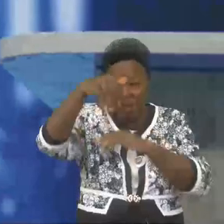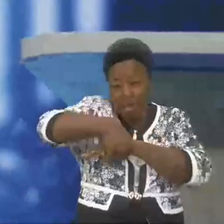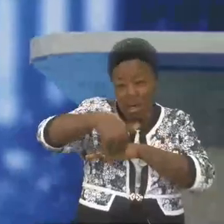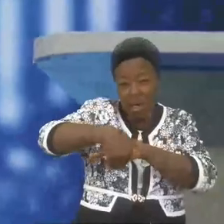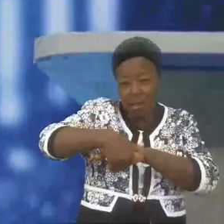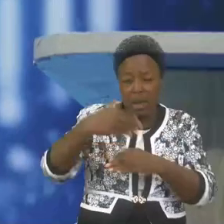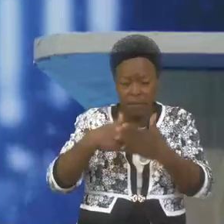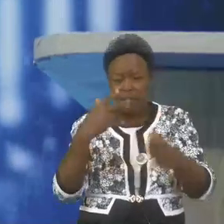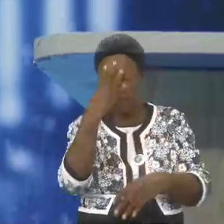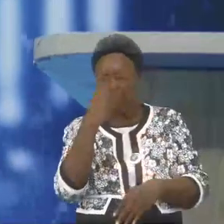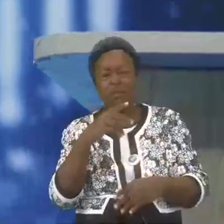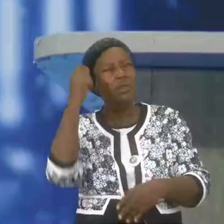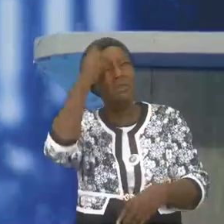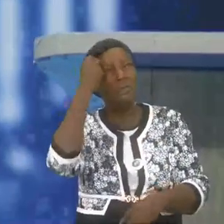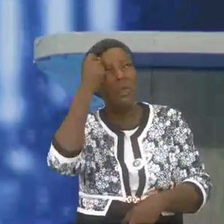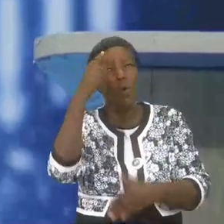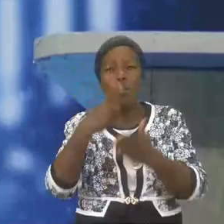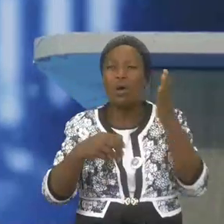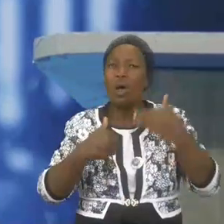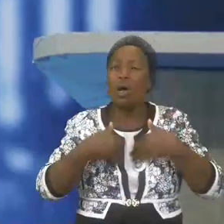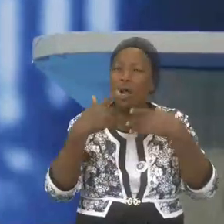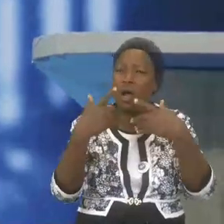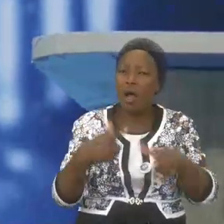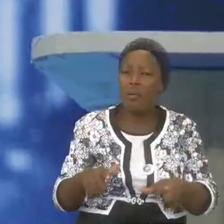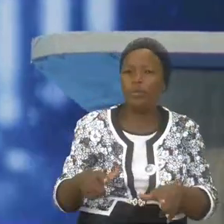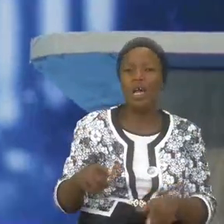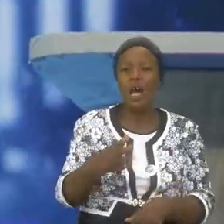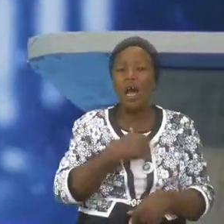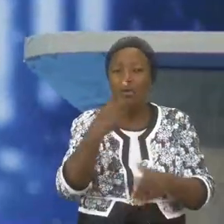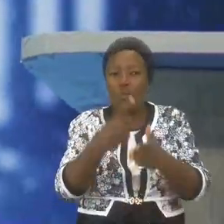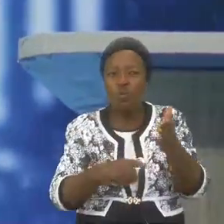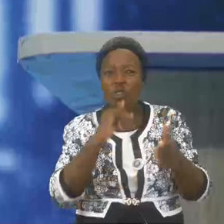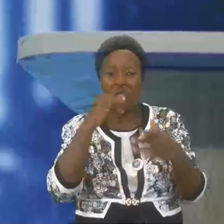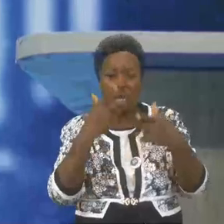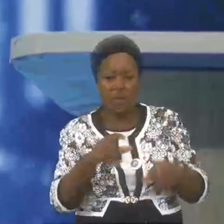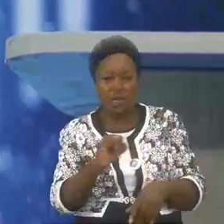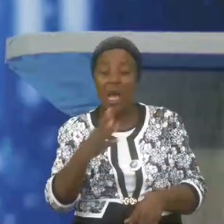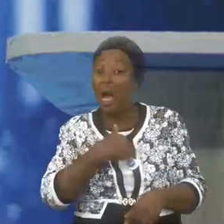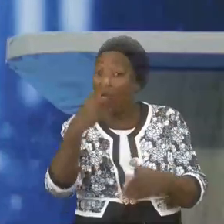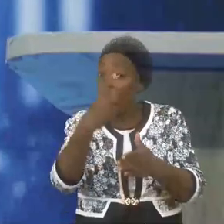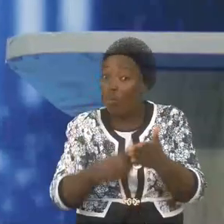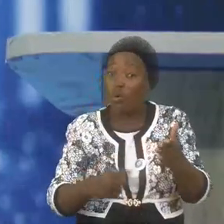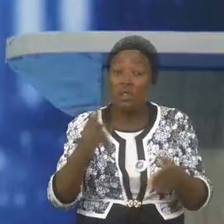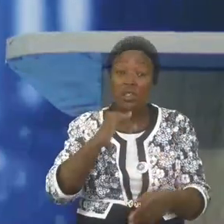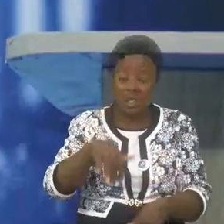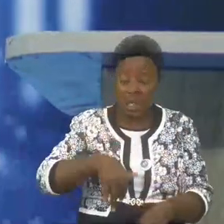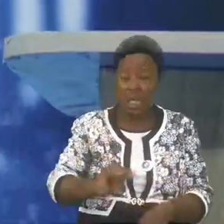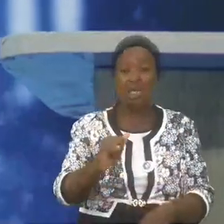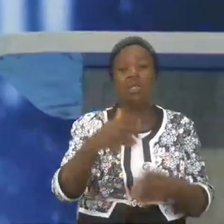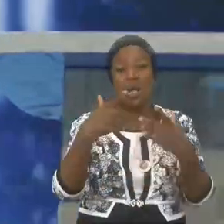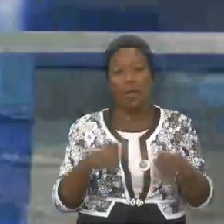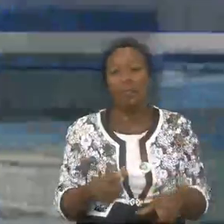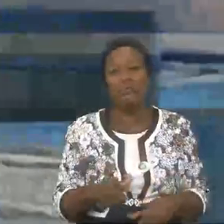pensait à ce qui était passé, à ce qui se passe et à ce qui